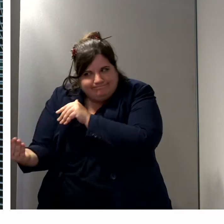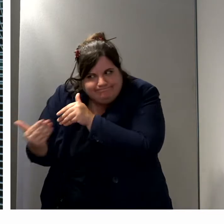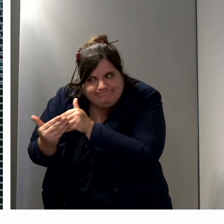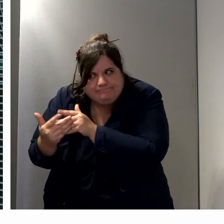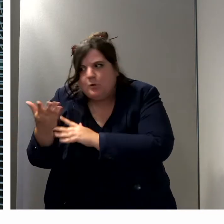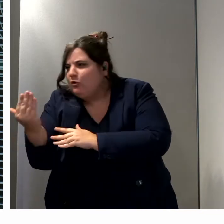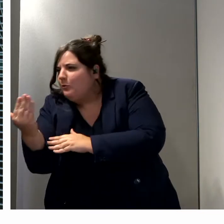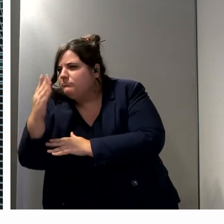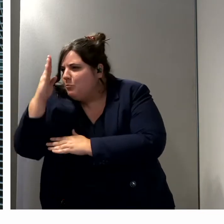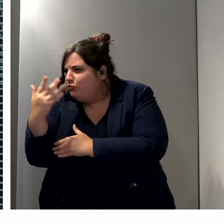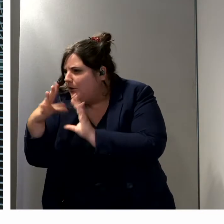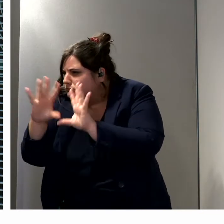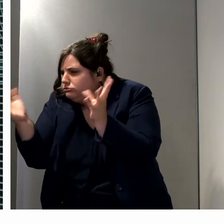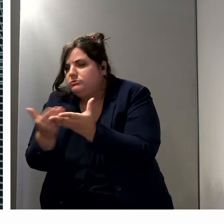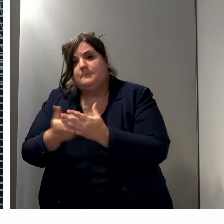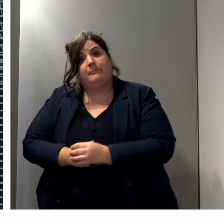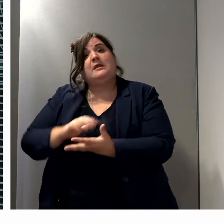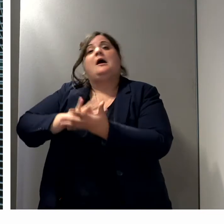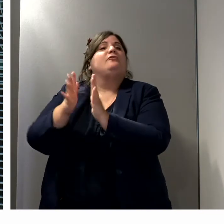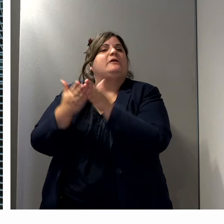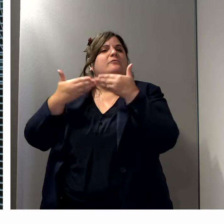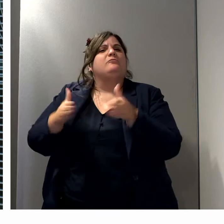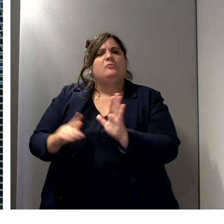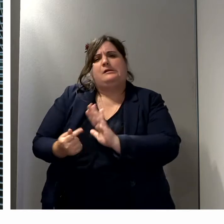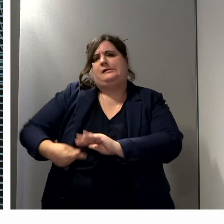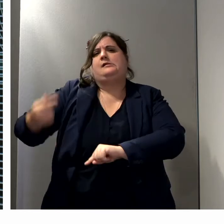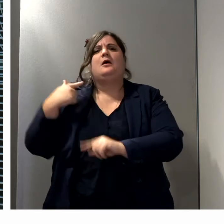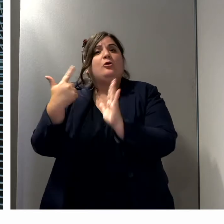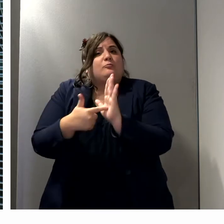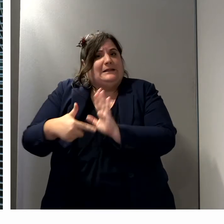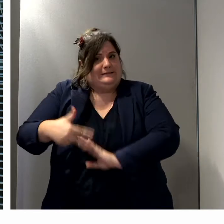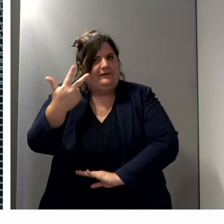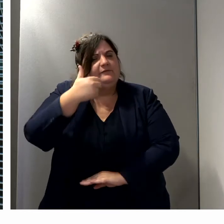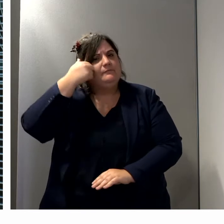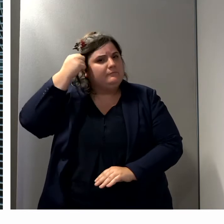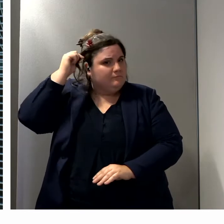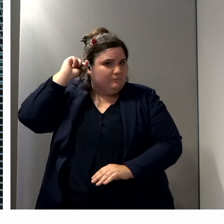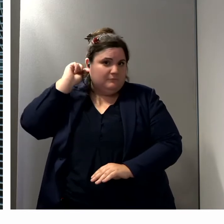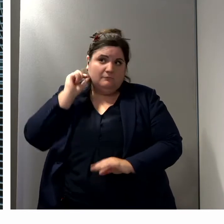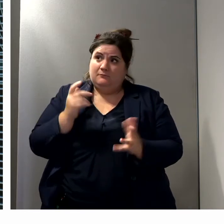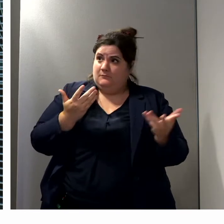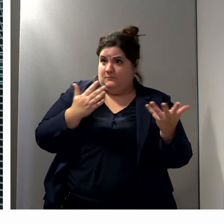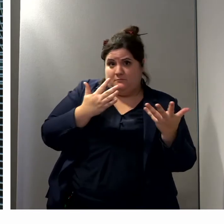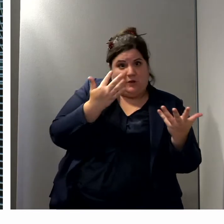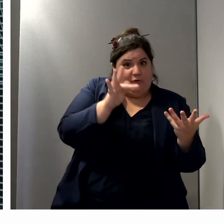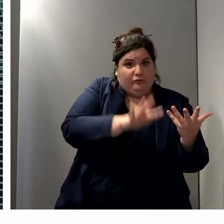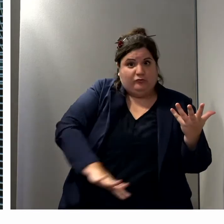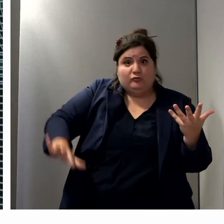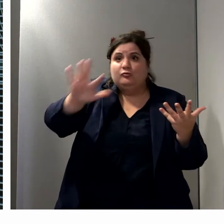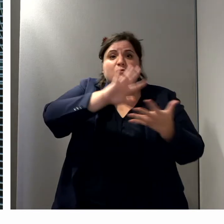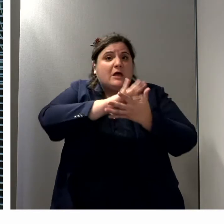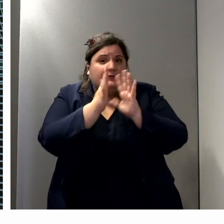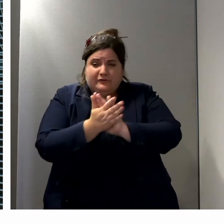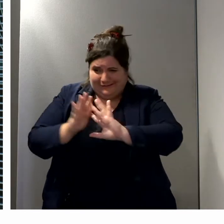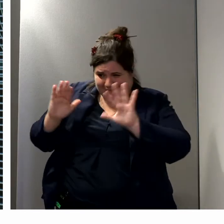de handicap. On existe depuis 2013, donc je crois qu'on est une des plus vieilles associations en France et en Europe sur le sujet.